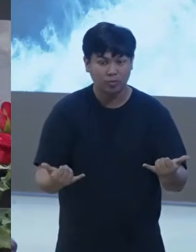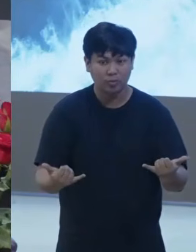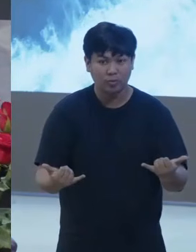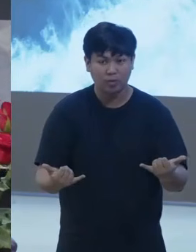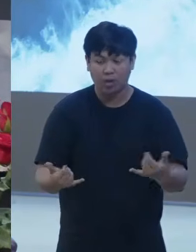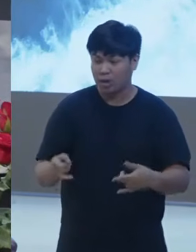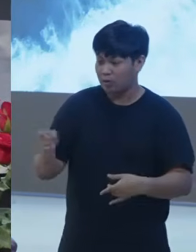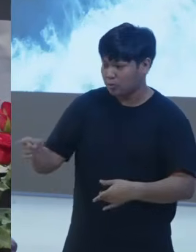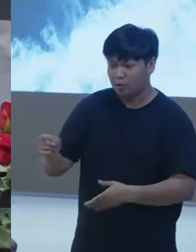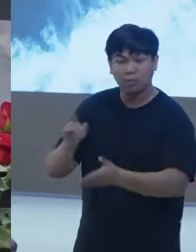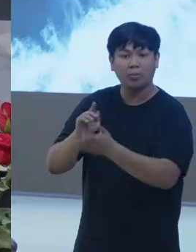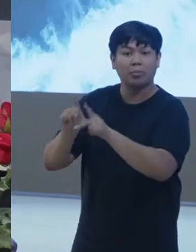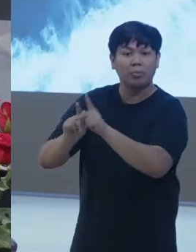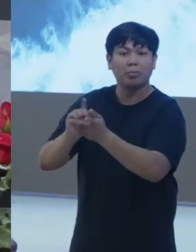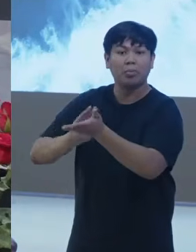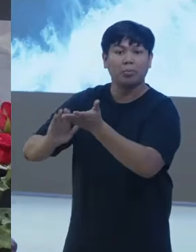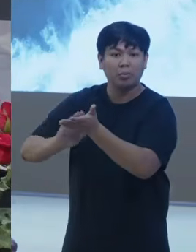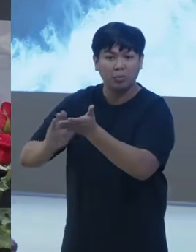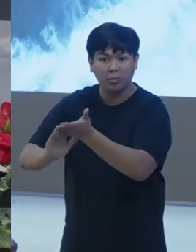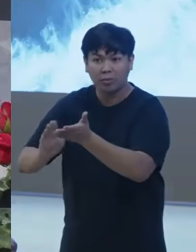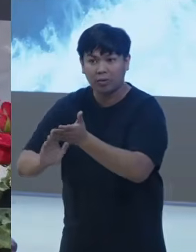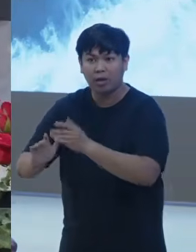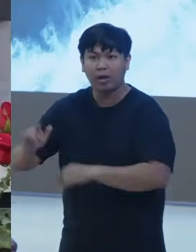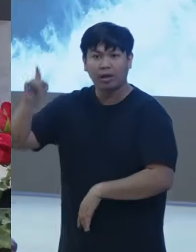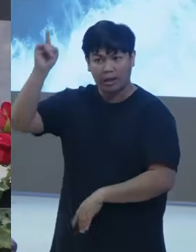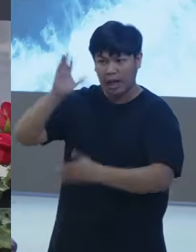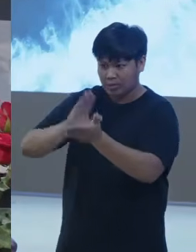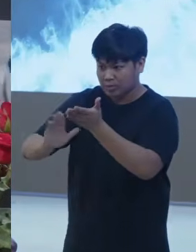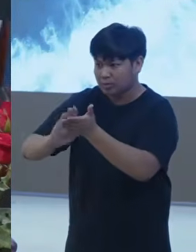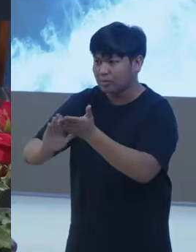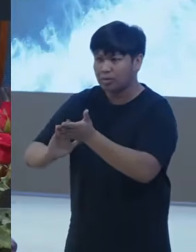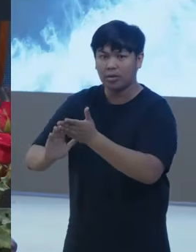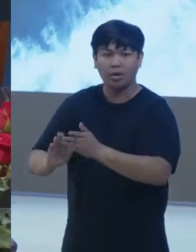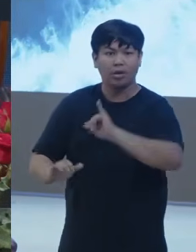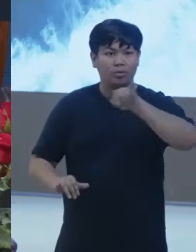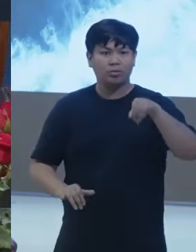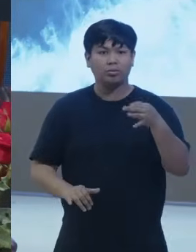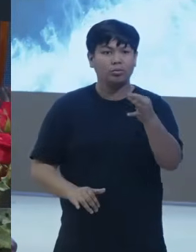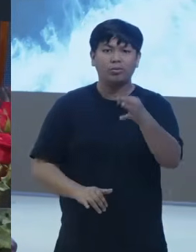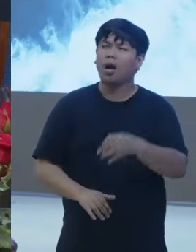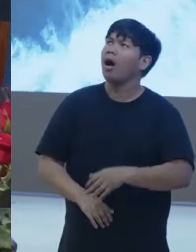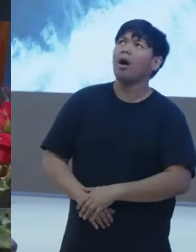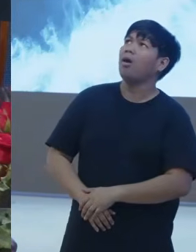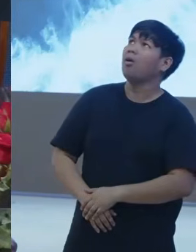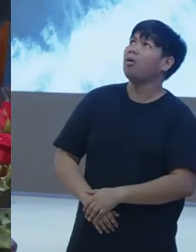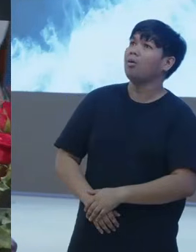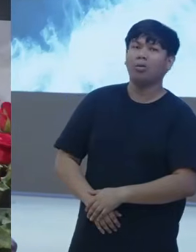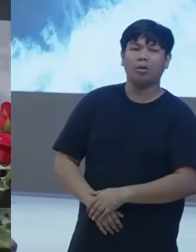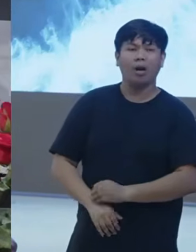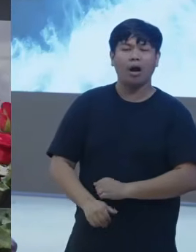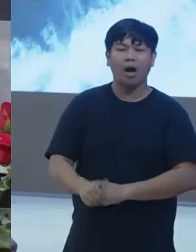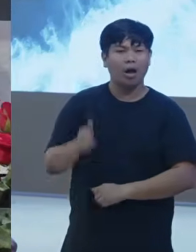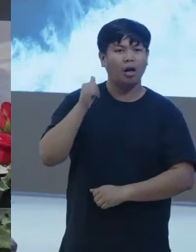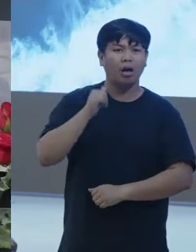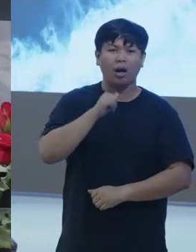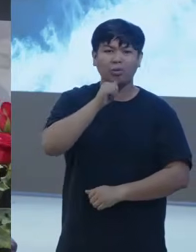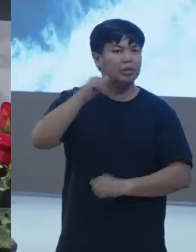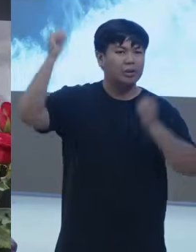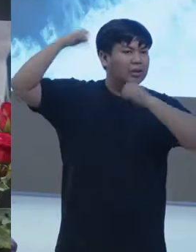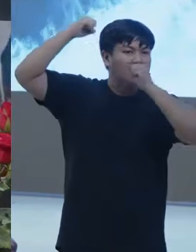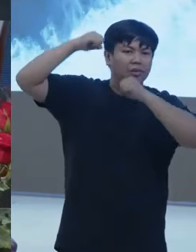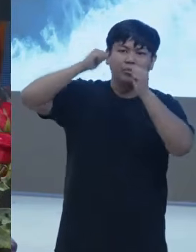Gusto niya mamatay. Kasi hindi nasunod ang gusto niya. Kasi hindi siya ayon doon sa kalooban ng